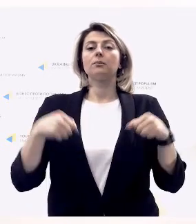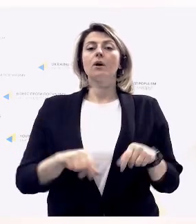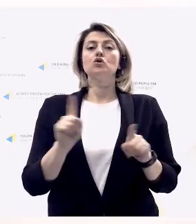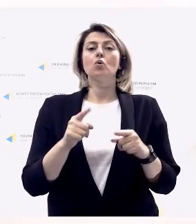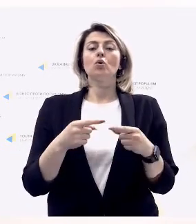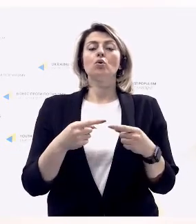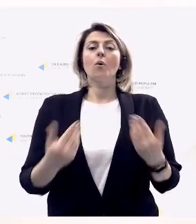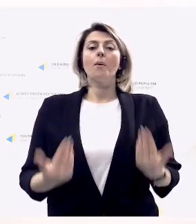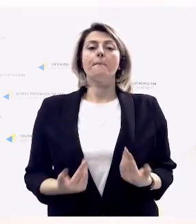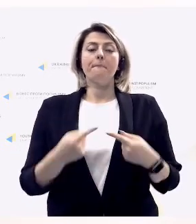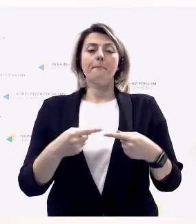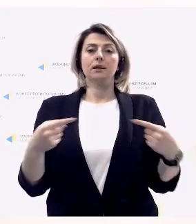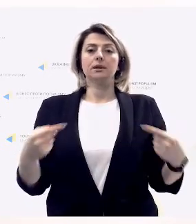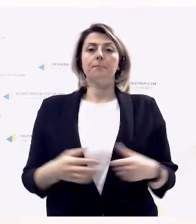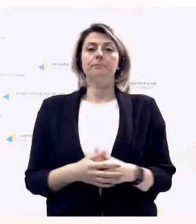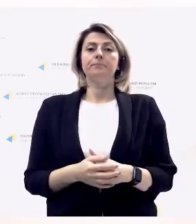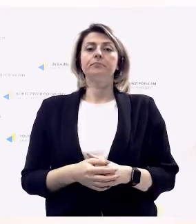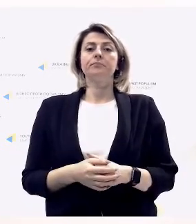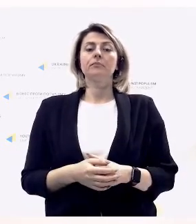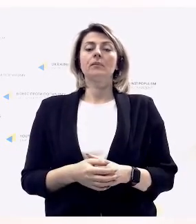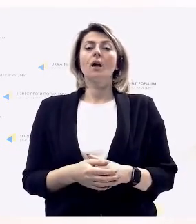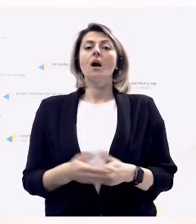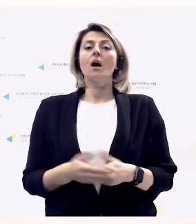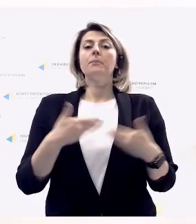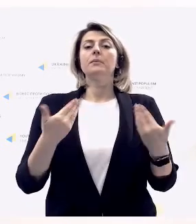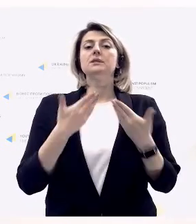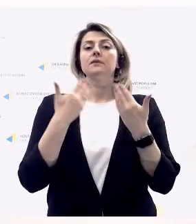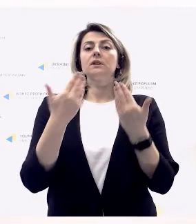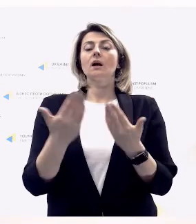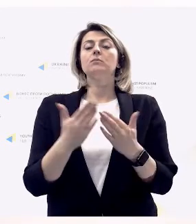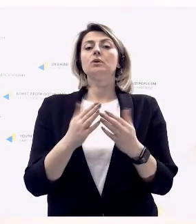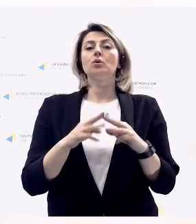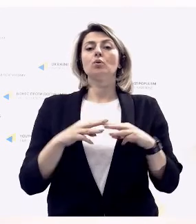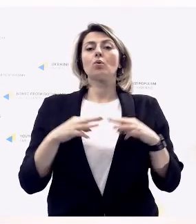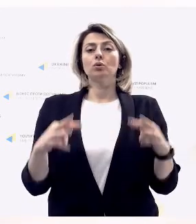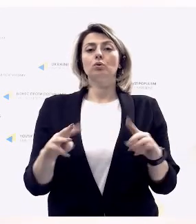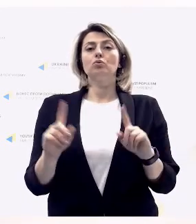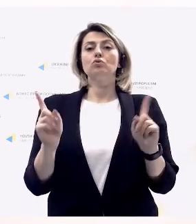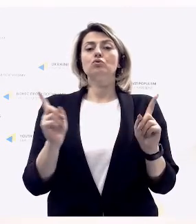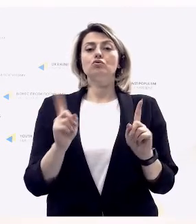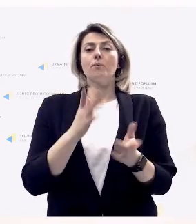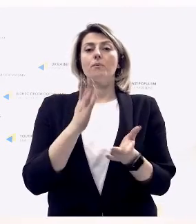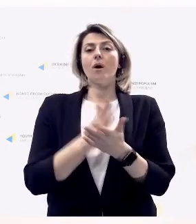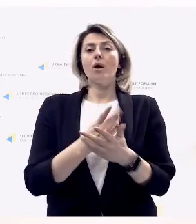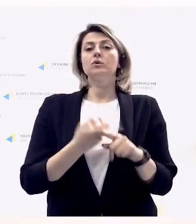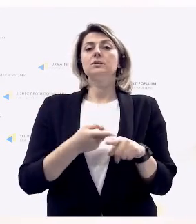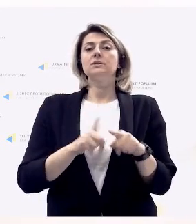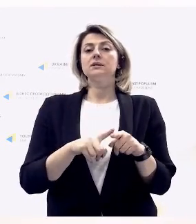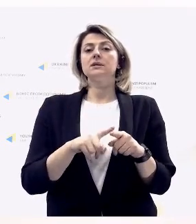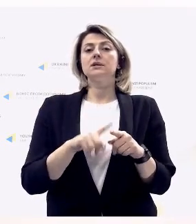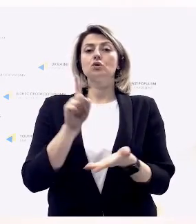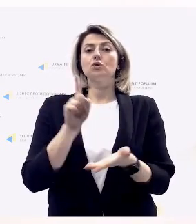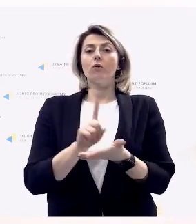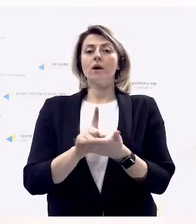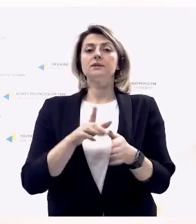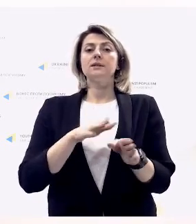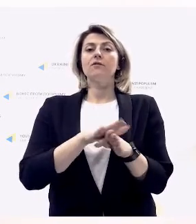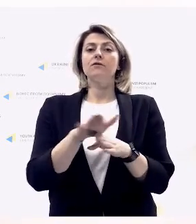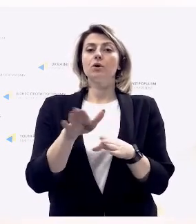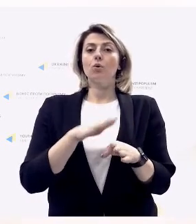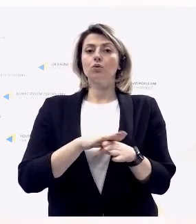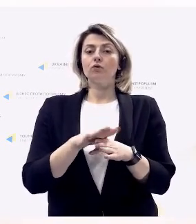майна. Ми звертаємось до уряду, щоб мають ці зобов'язання